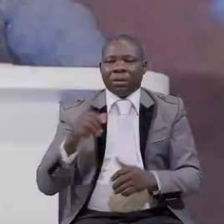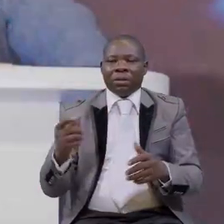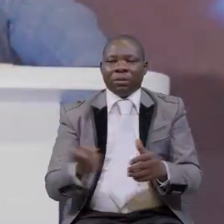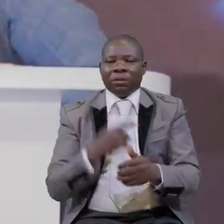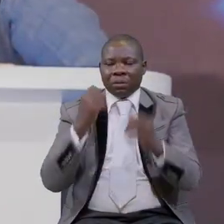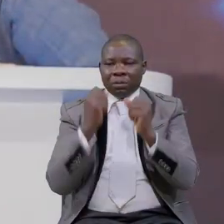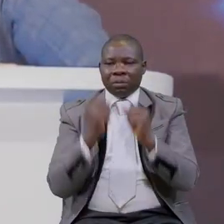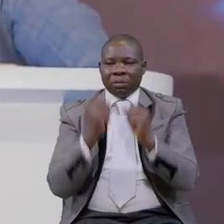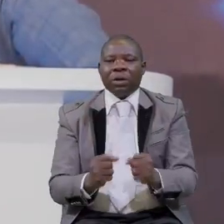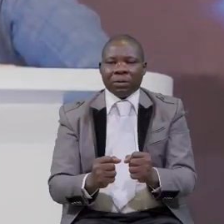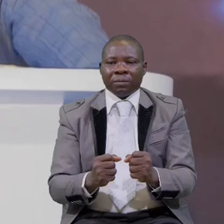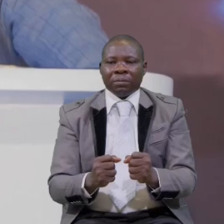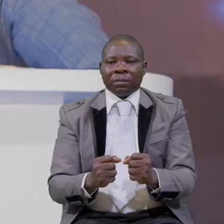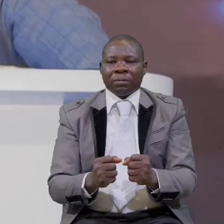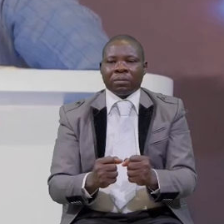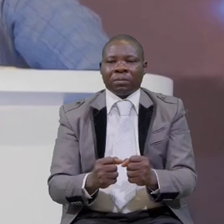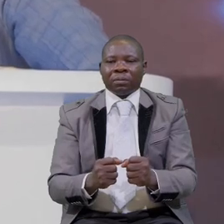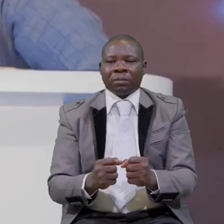La puissance initiale.